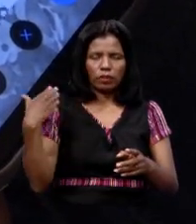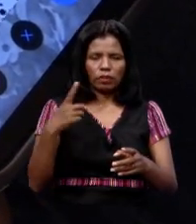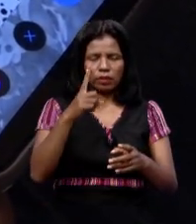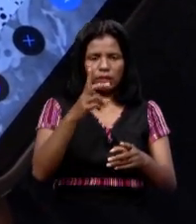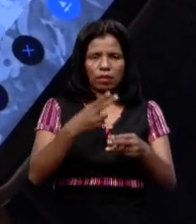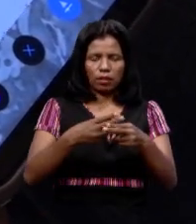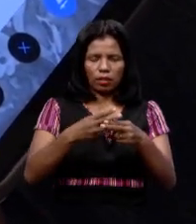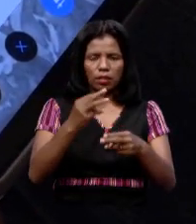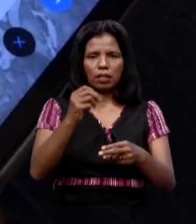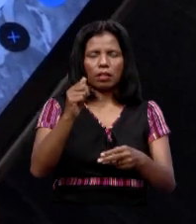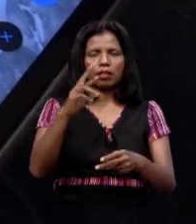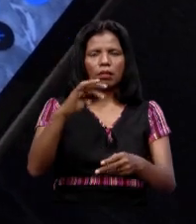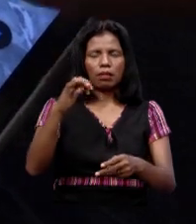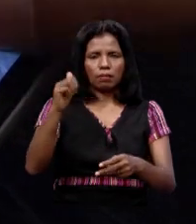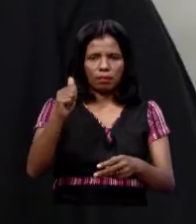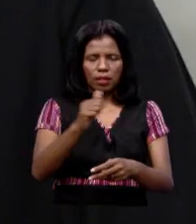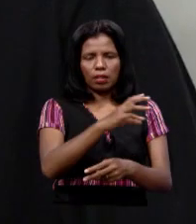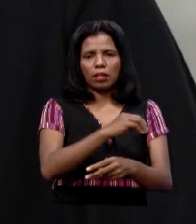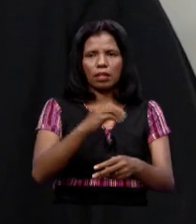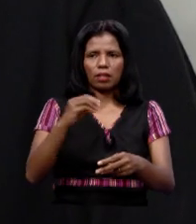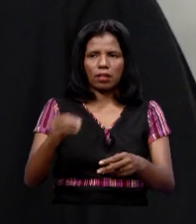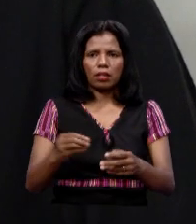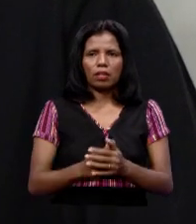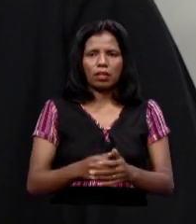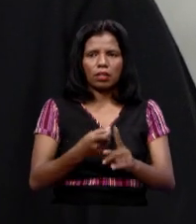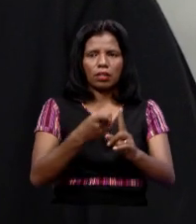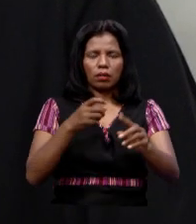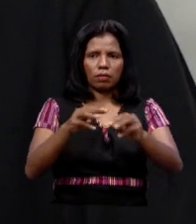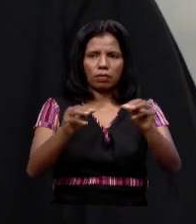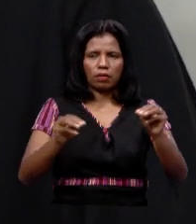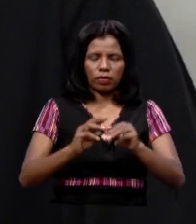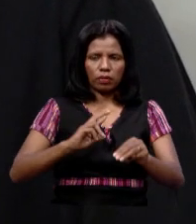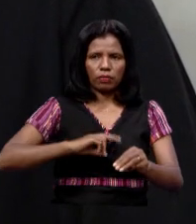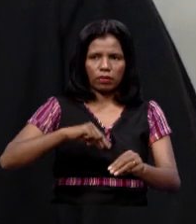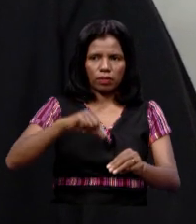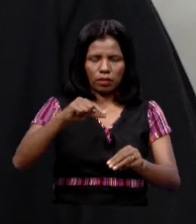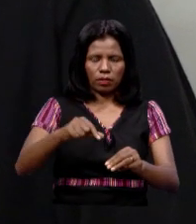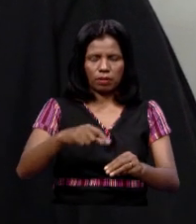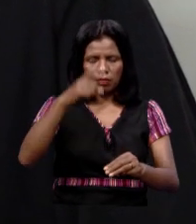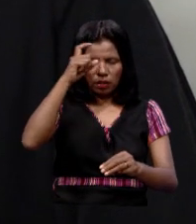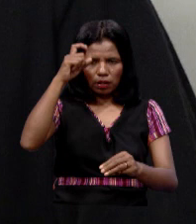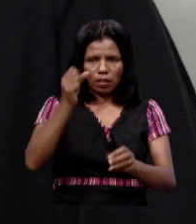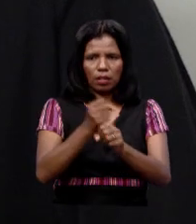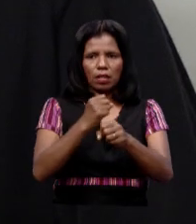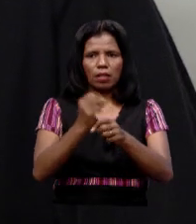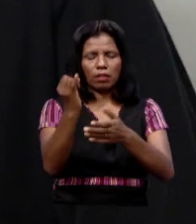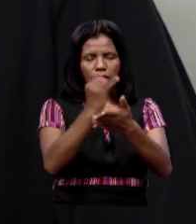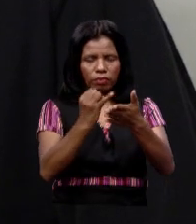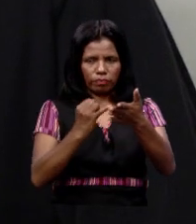honara Mario Imaculado Suarez da Silva mai hosi municipio Vikeke nebe ia talento halo pintura